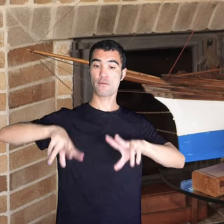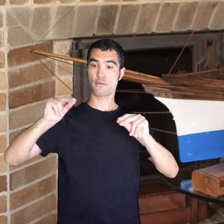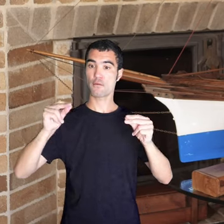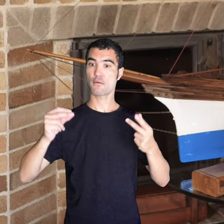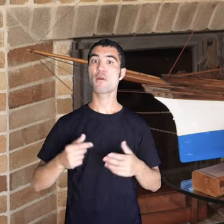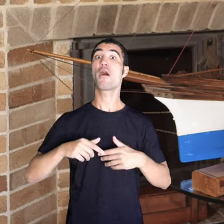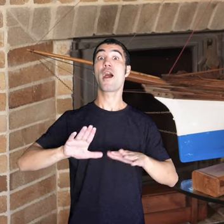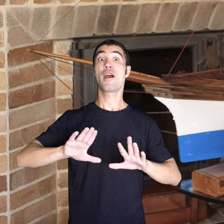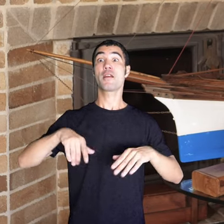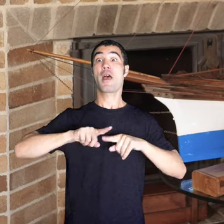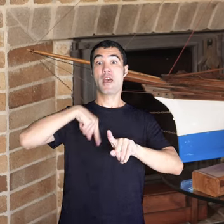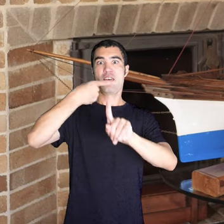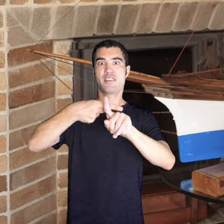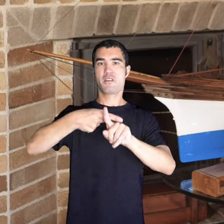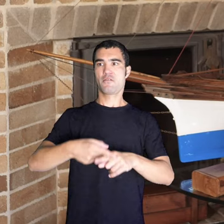tot